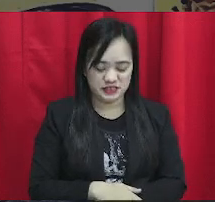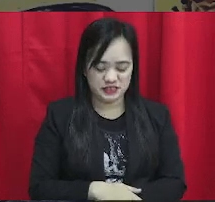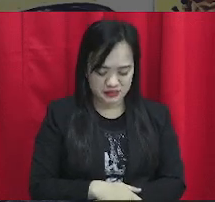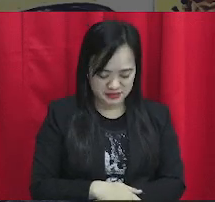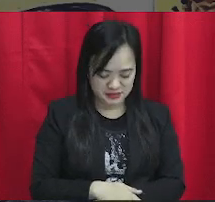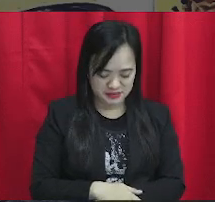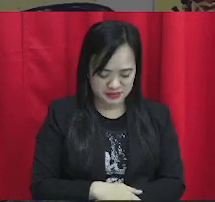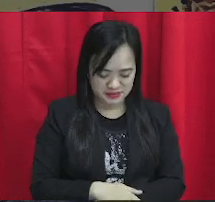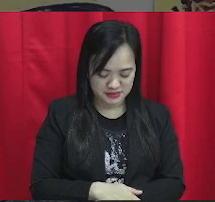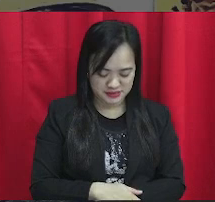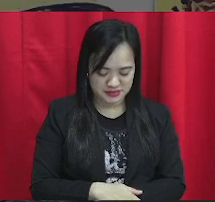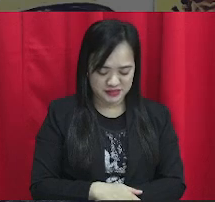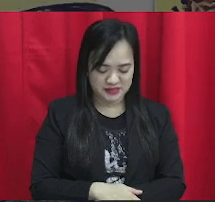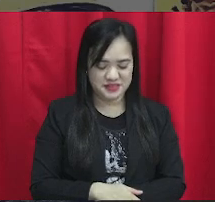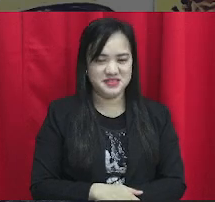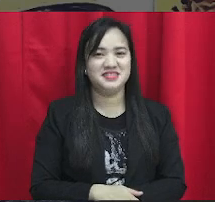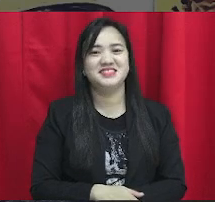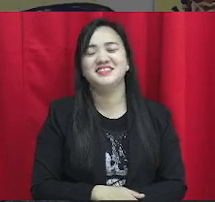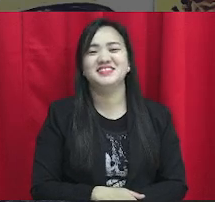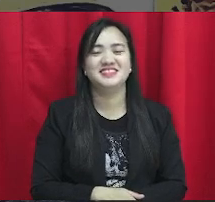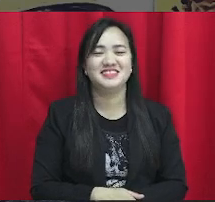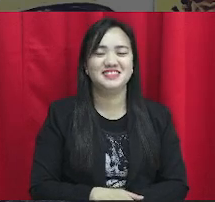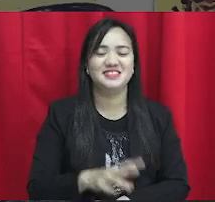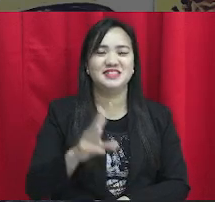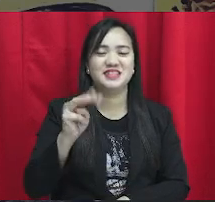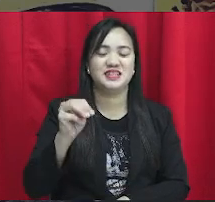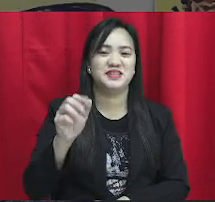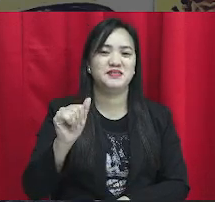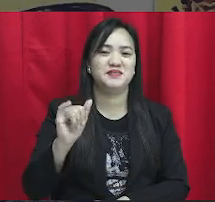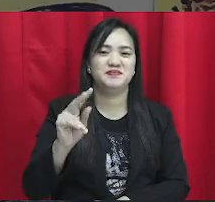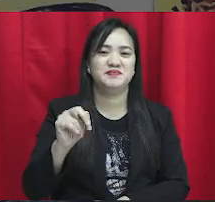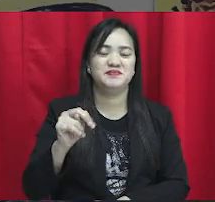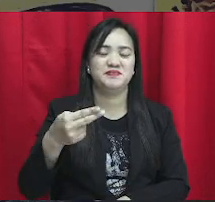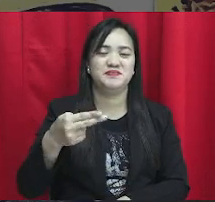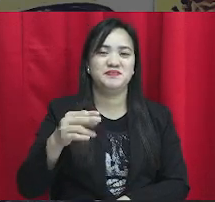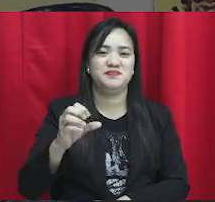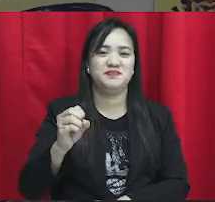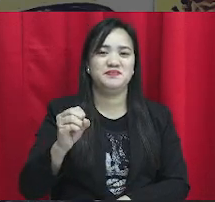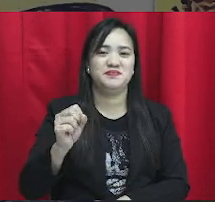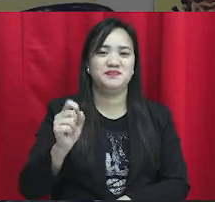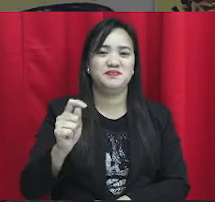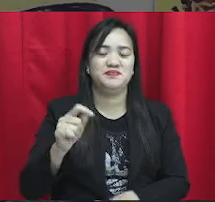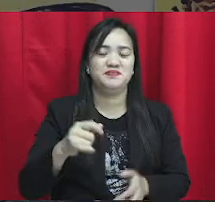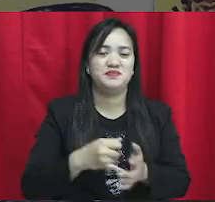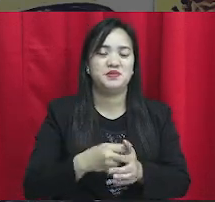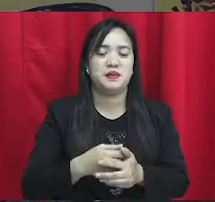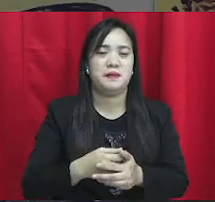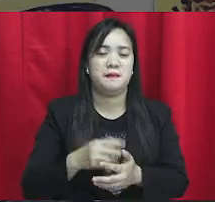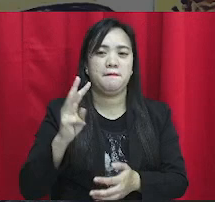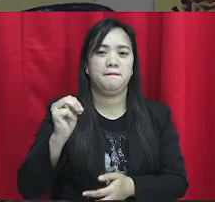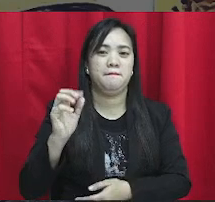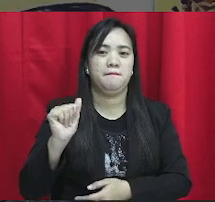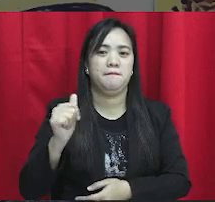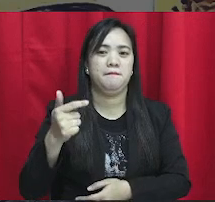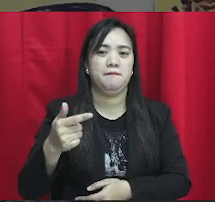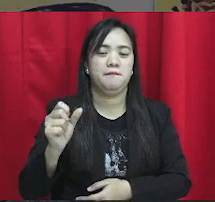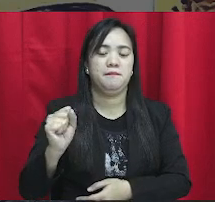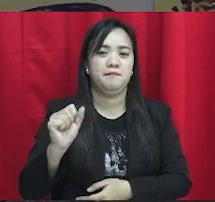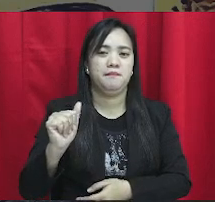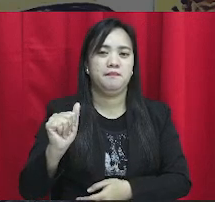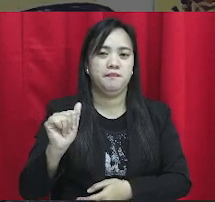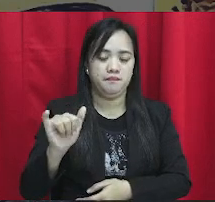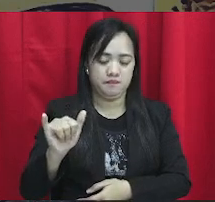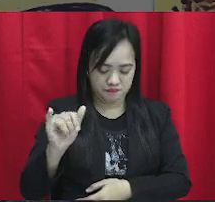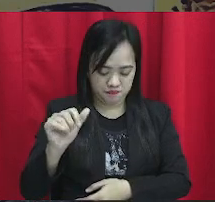naman, wag nating istorbuhin siya ngayon. Yeah. Nandito po kami sa kanya, Magsaysay Road at Atis. Ayan, makikita